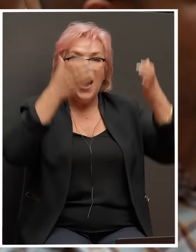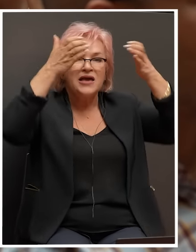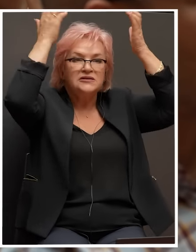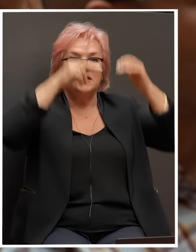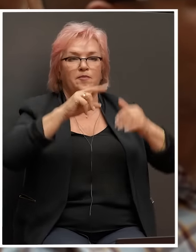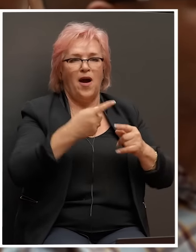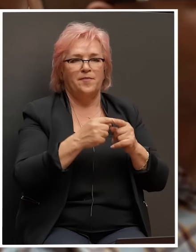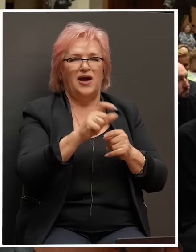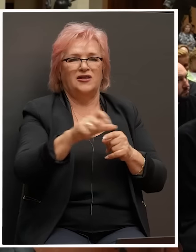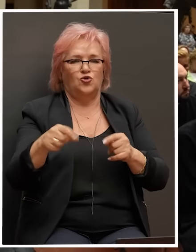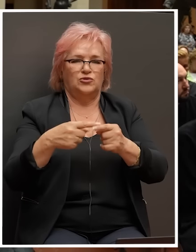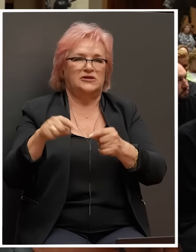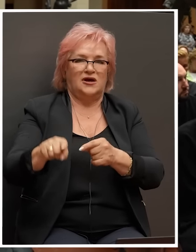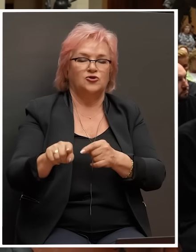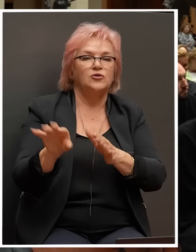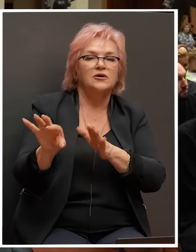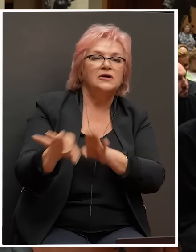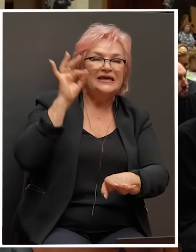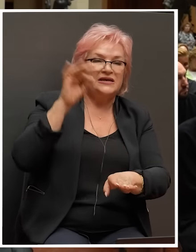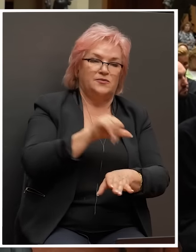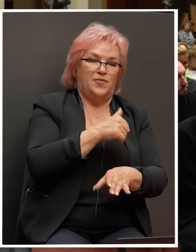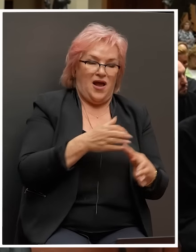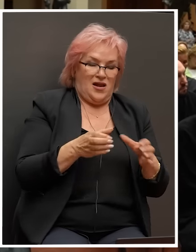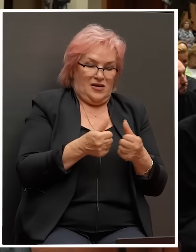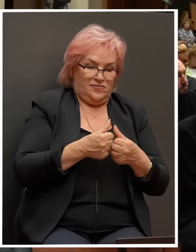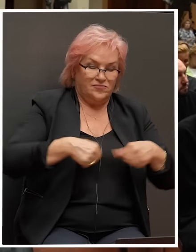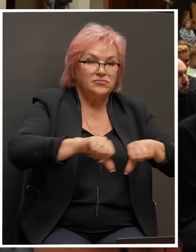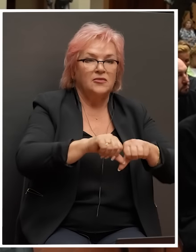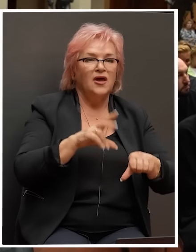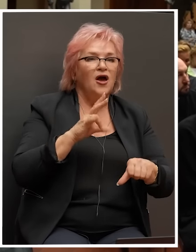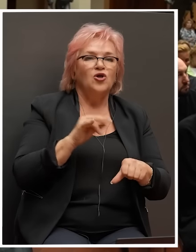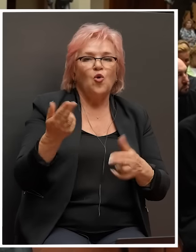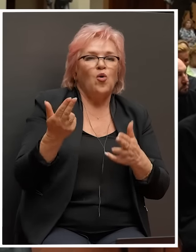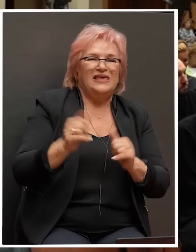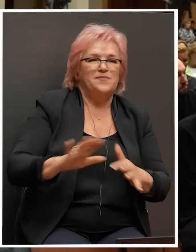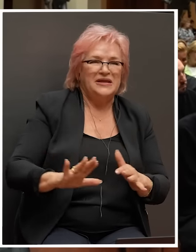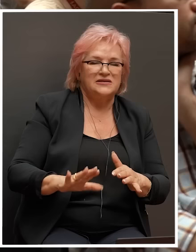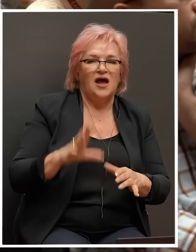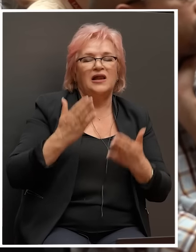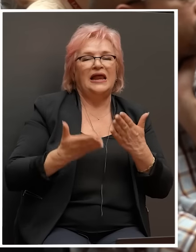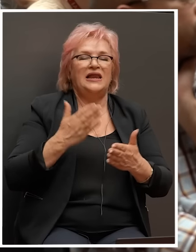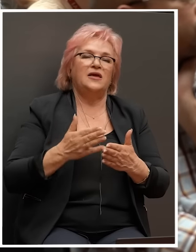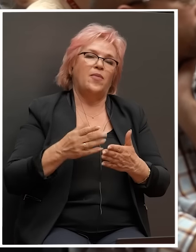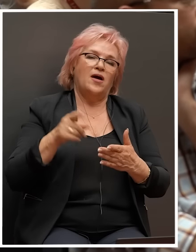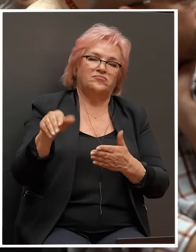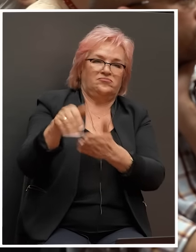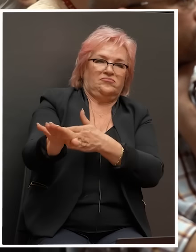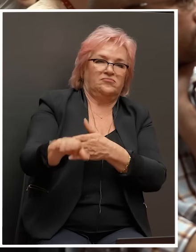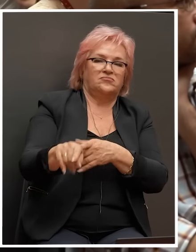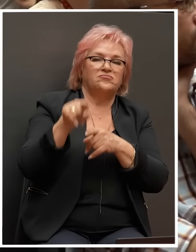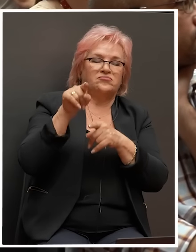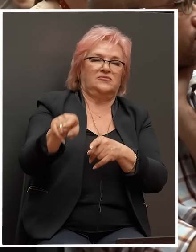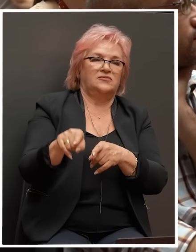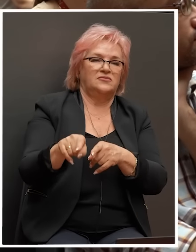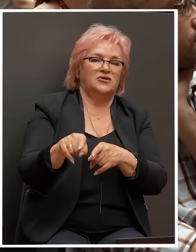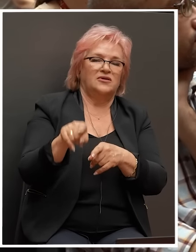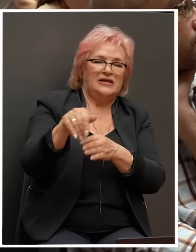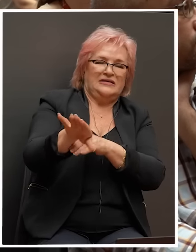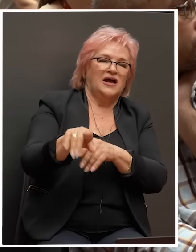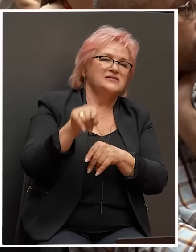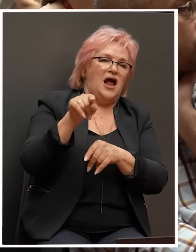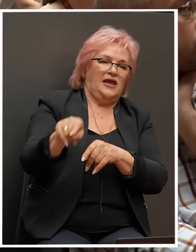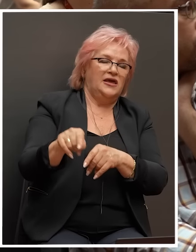это люди, которых избрал конклав, но половина не признала, или потом отказали им в том, что называется, задним числом,